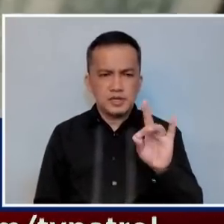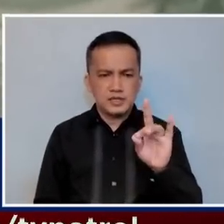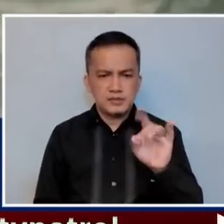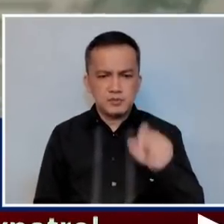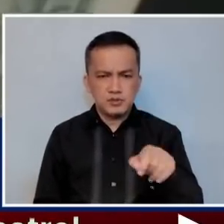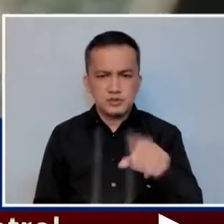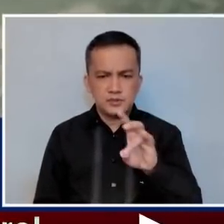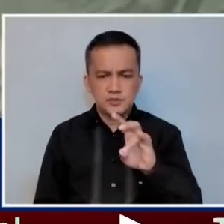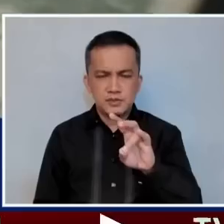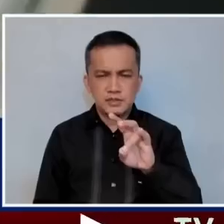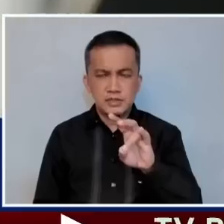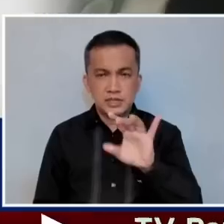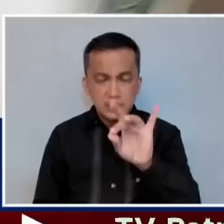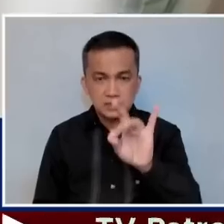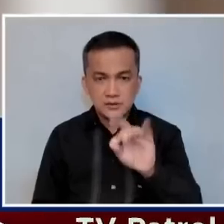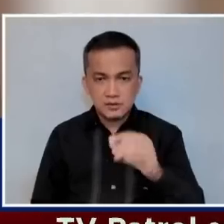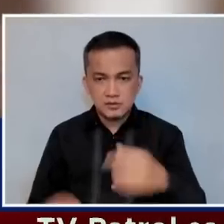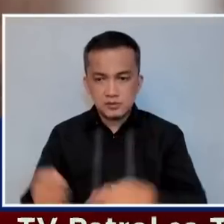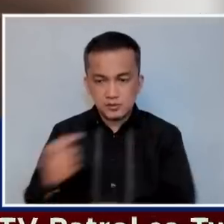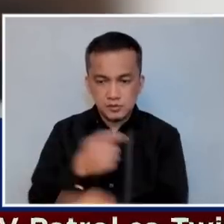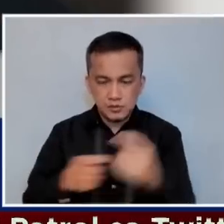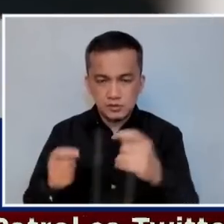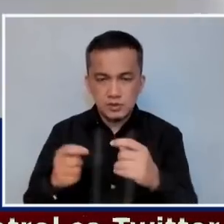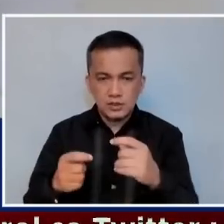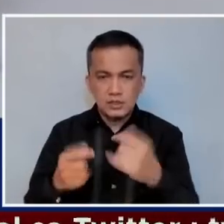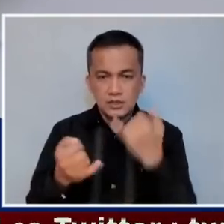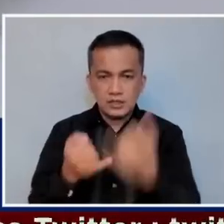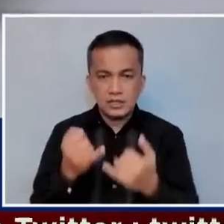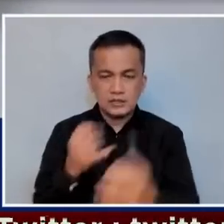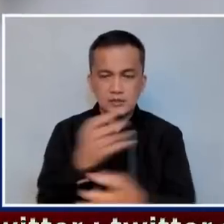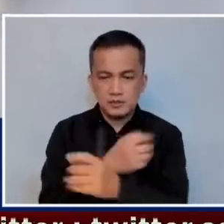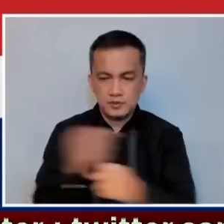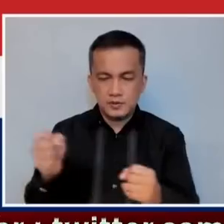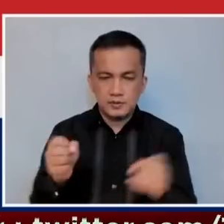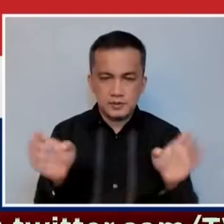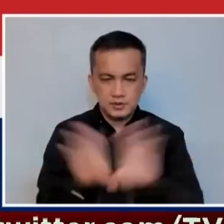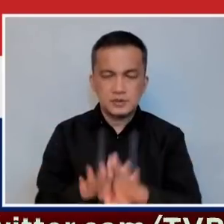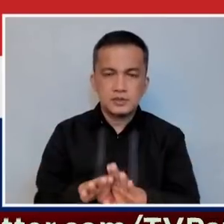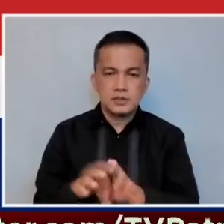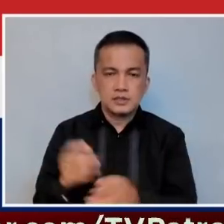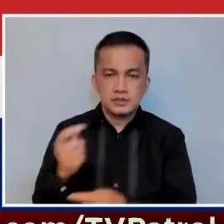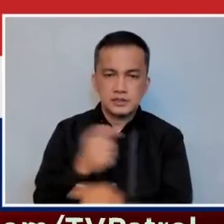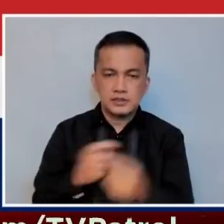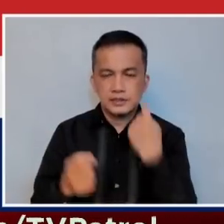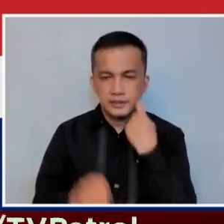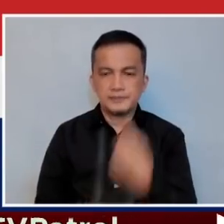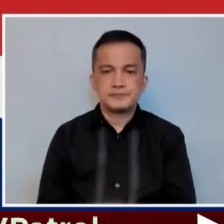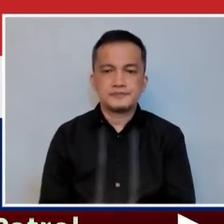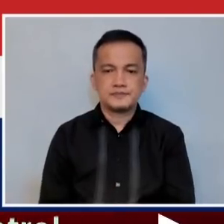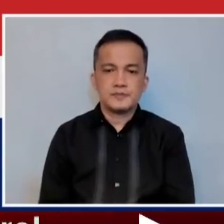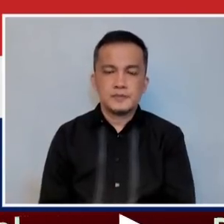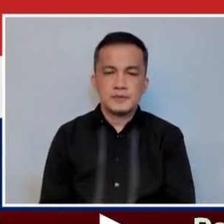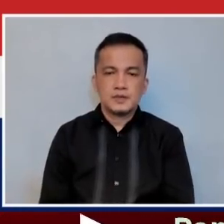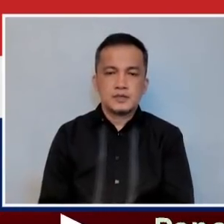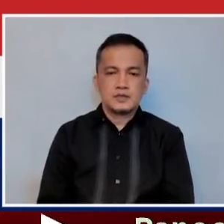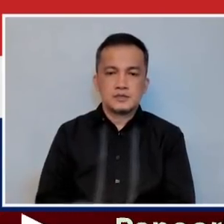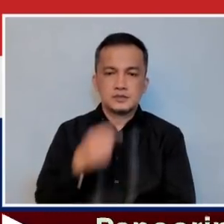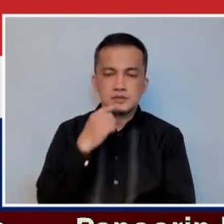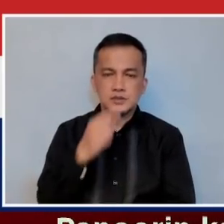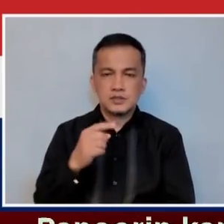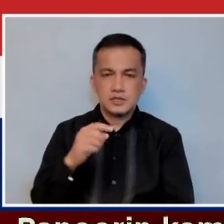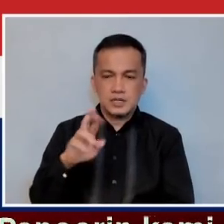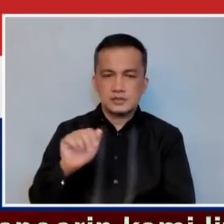piso sa kasagsagan ng trading bago ito bumawi sa pagsasara ng trading kanina. Ayon po kay RCBC